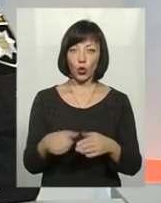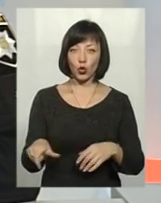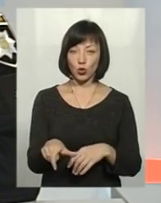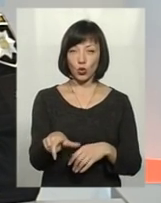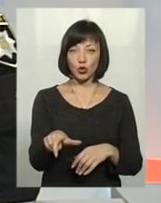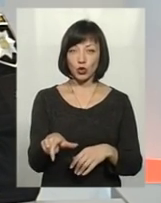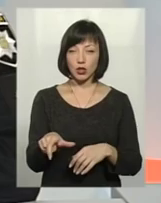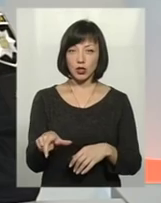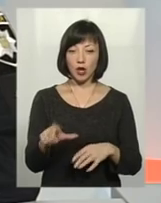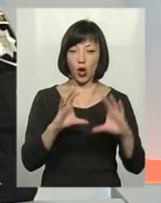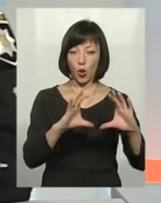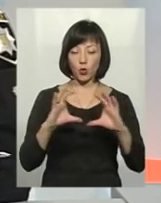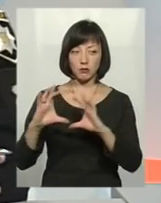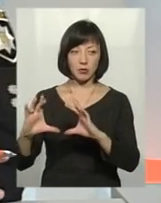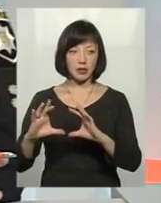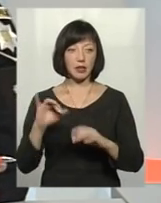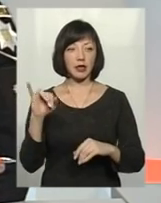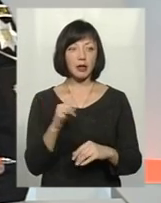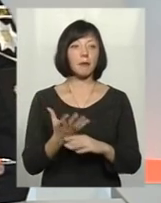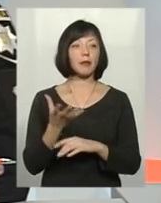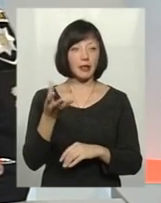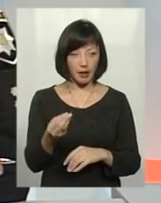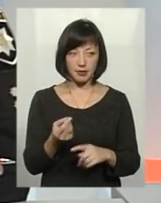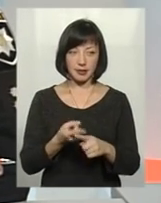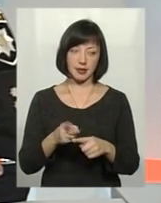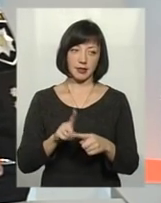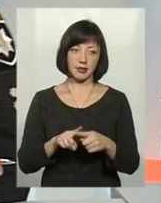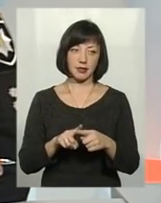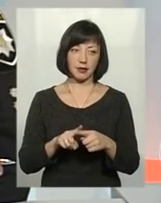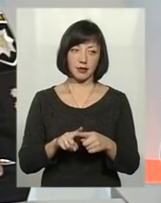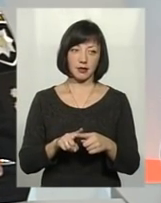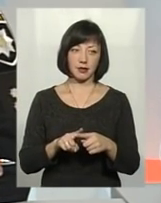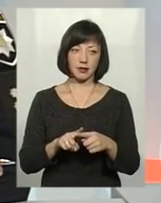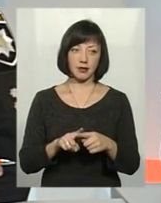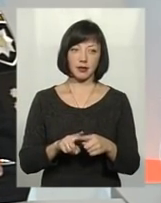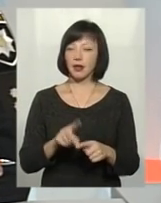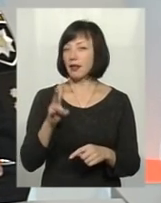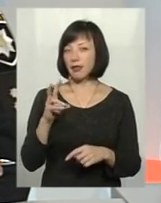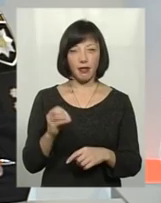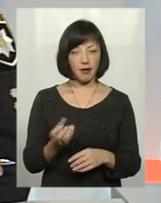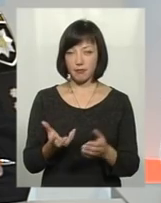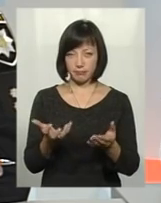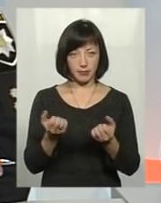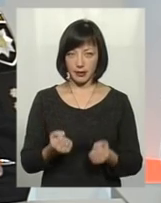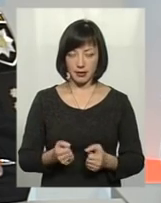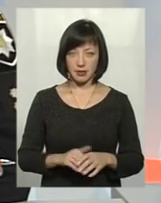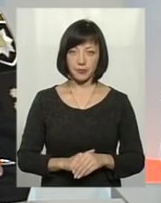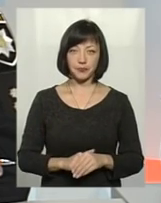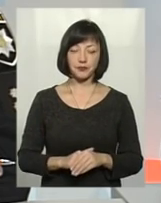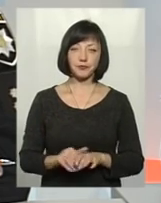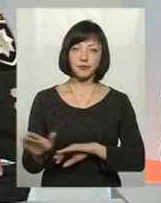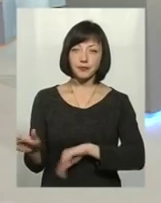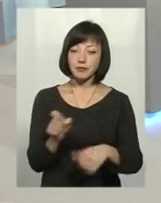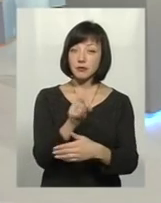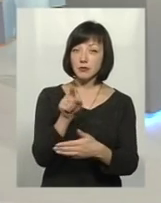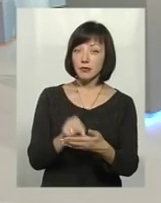нанесена на проїзній частині, і плата за це паркування не береться. Скажіть, будь ласка,